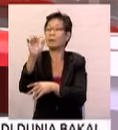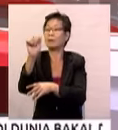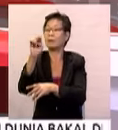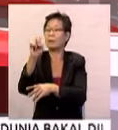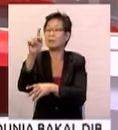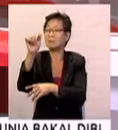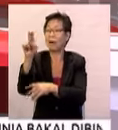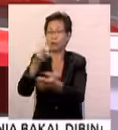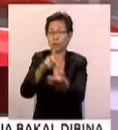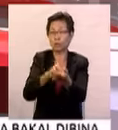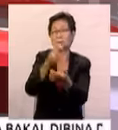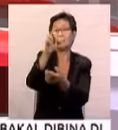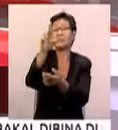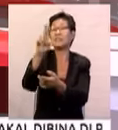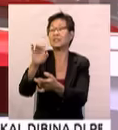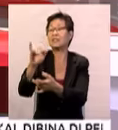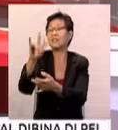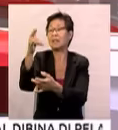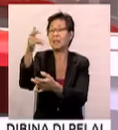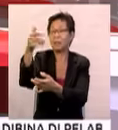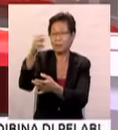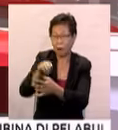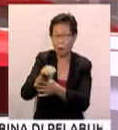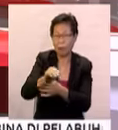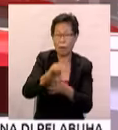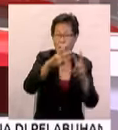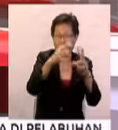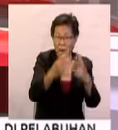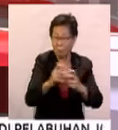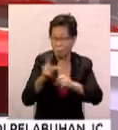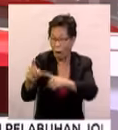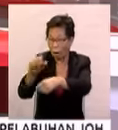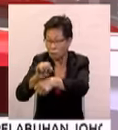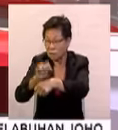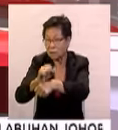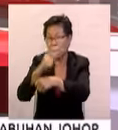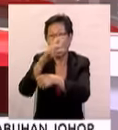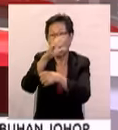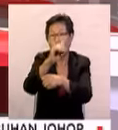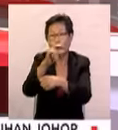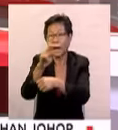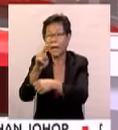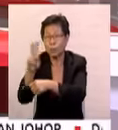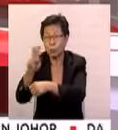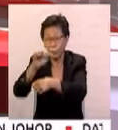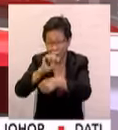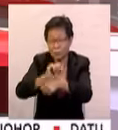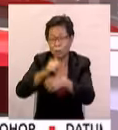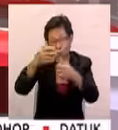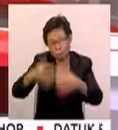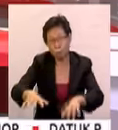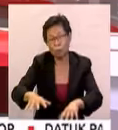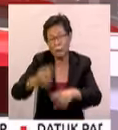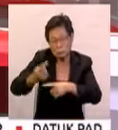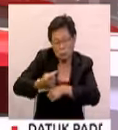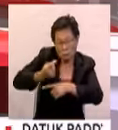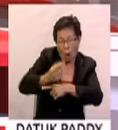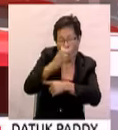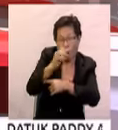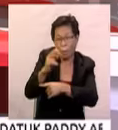Ram, bengkel yang memberi pekerjaan kepada 45 orang kurang upaya OKU itu telah menggilap bakat